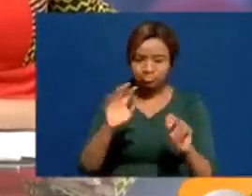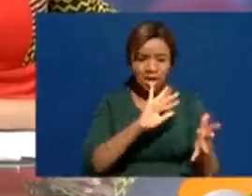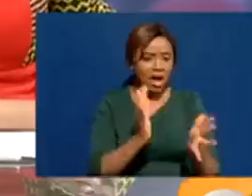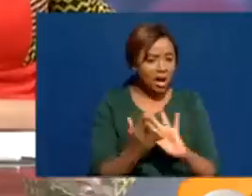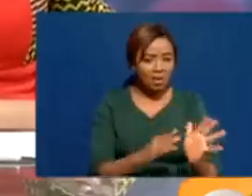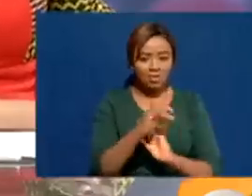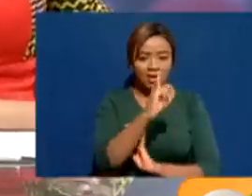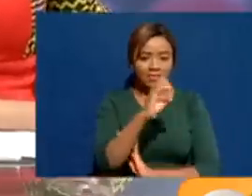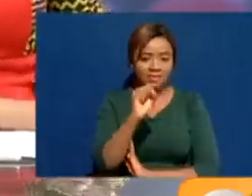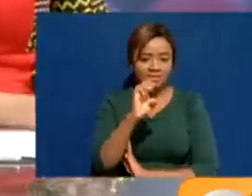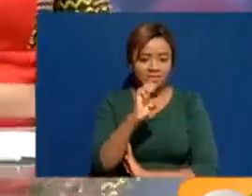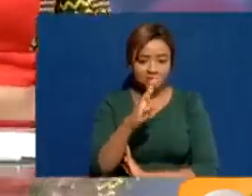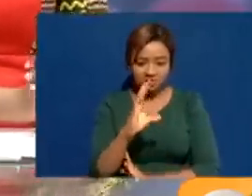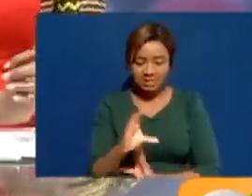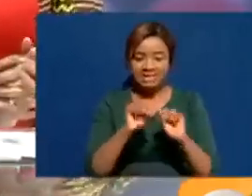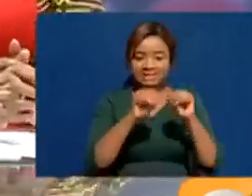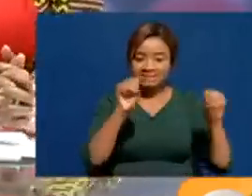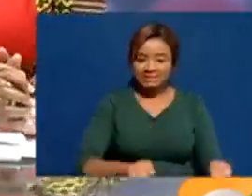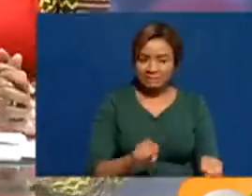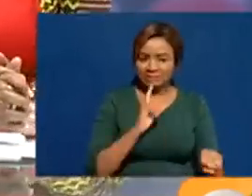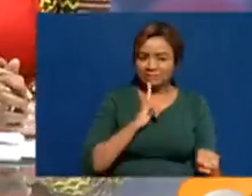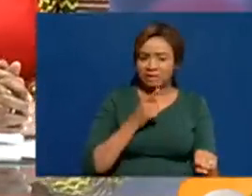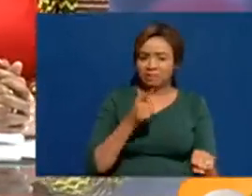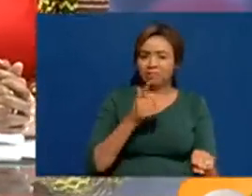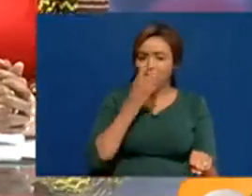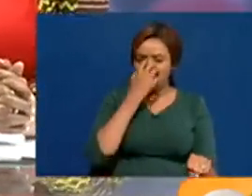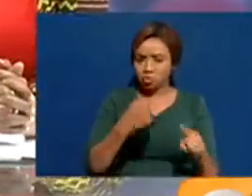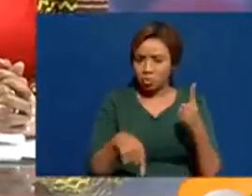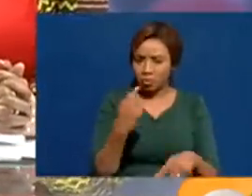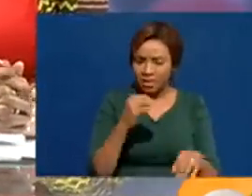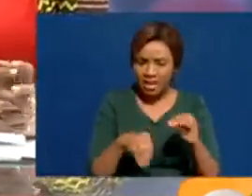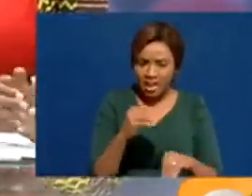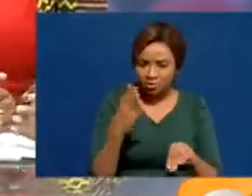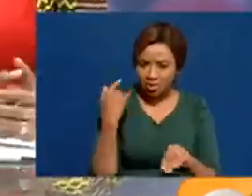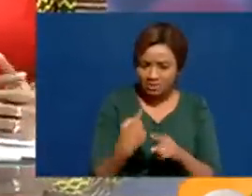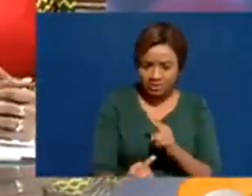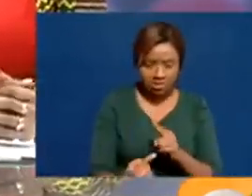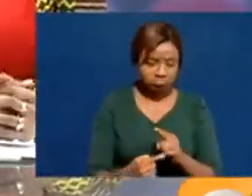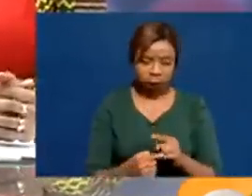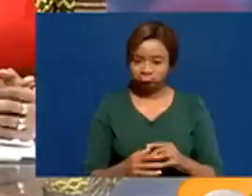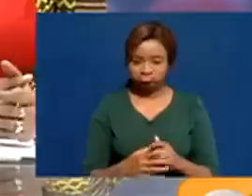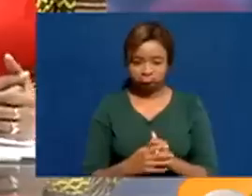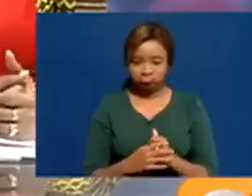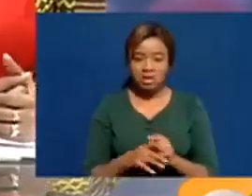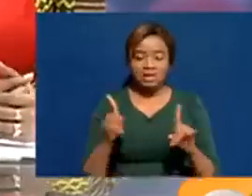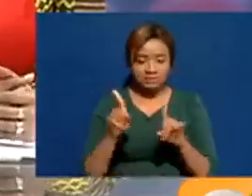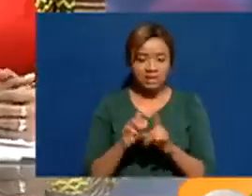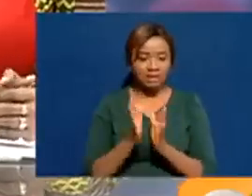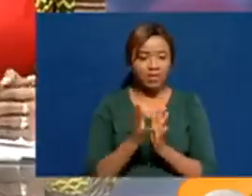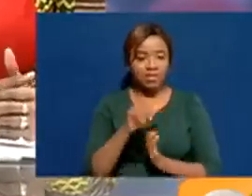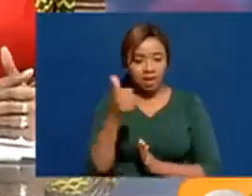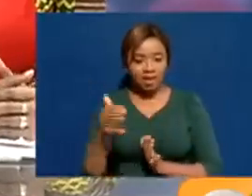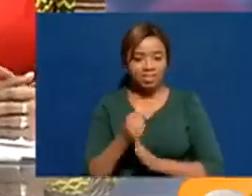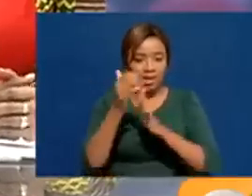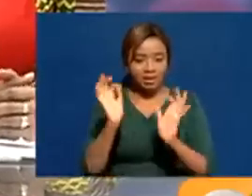uchaguzi nchini na madai yake kwamba alishinda uchaguzi mkuu wa Agosti mwaka jana. Na Raila akiongoza viongozi wengine wa Azimio